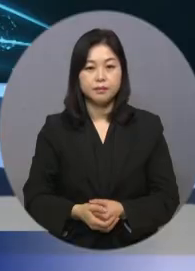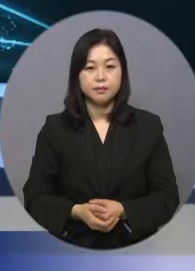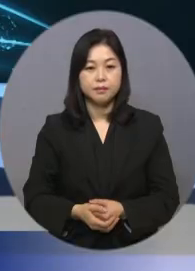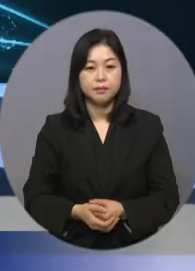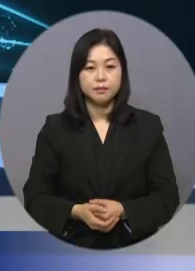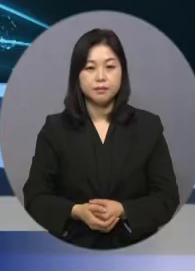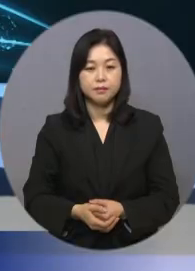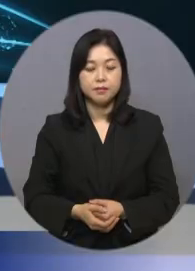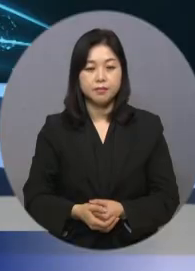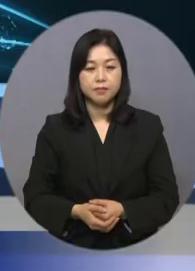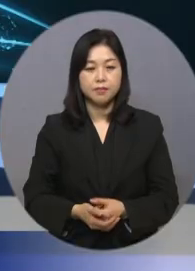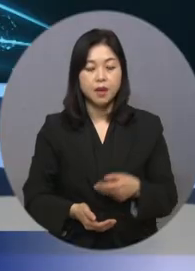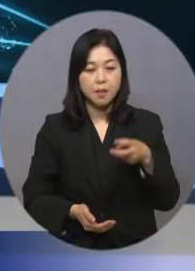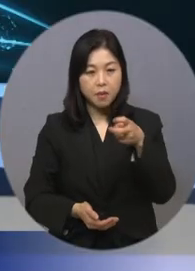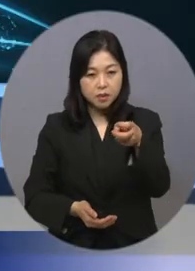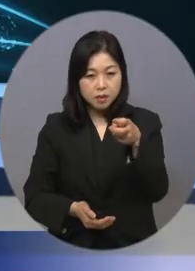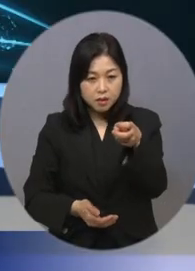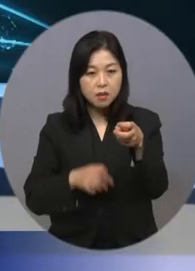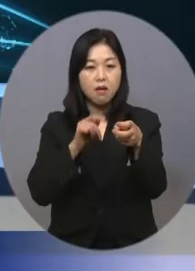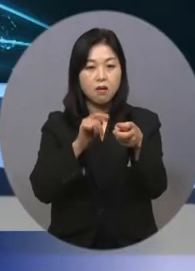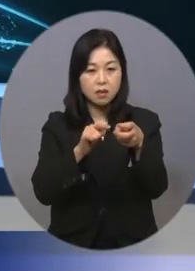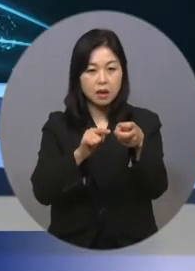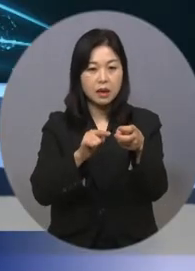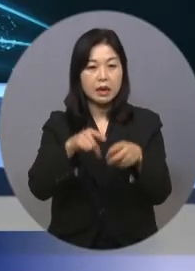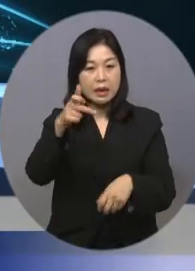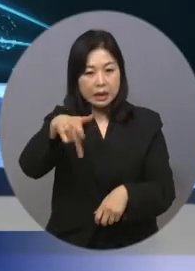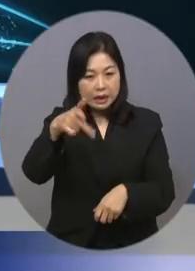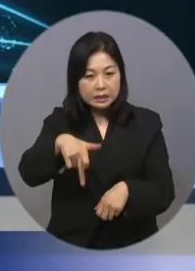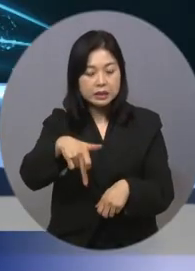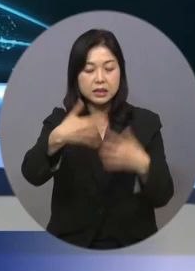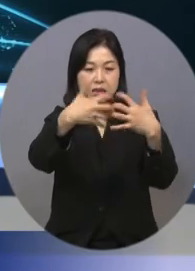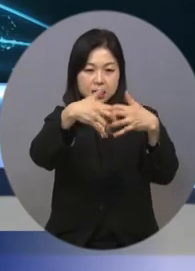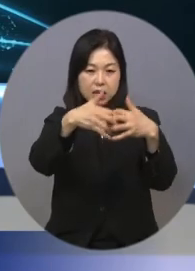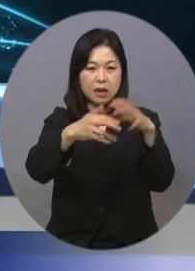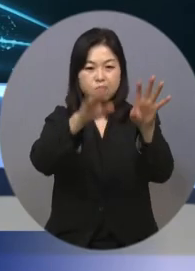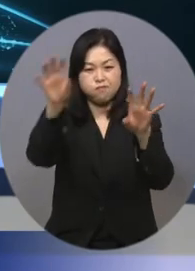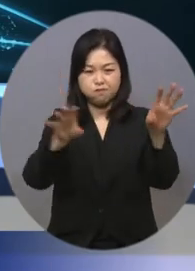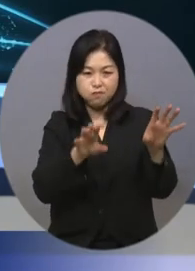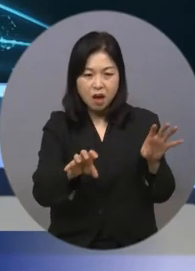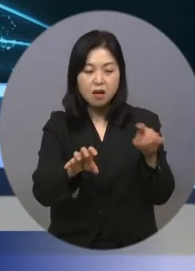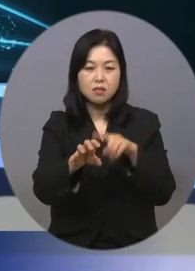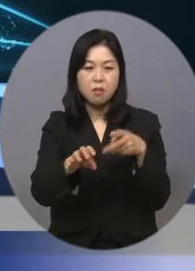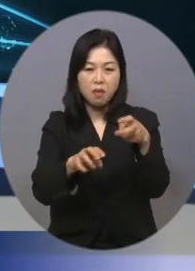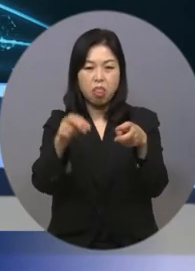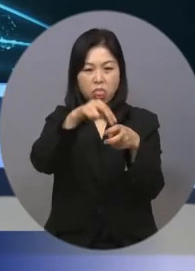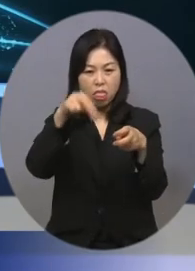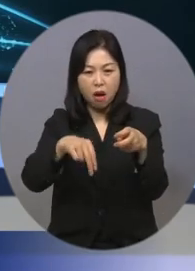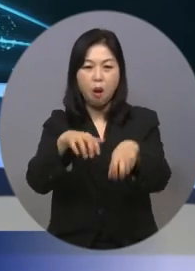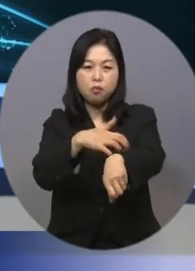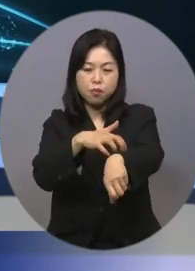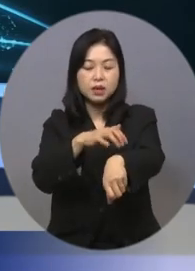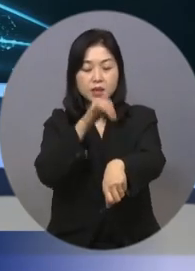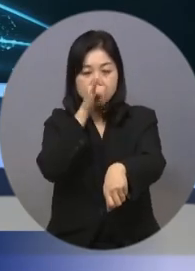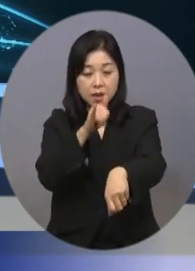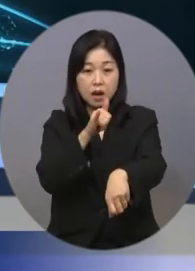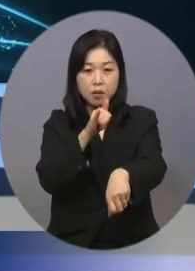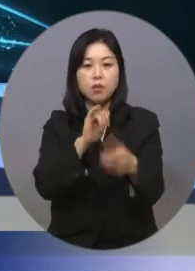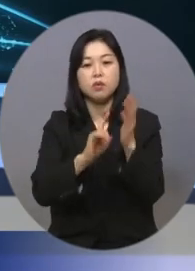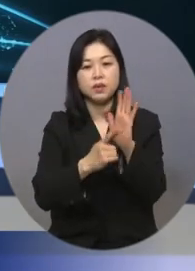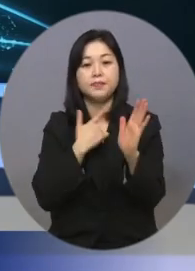버스 카드 단말기의 위치가 제멋대로 배치되어 있어 대중교통 이용에 어려움이 있다는 소식 앞서